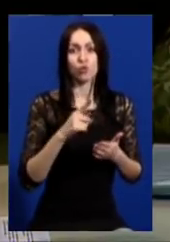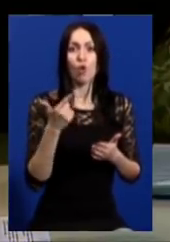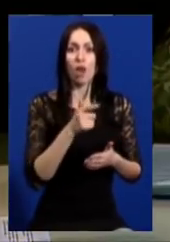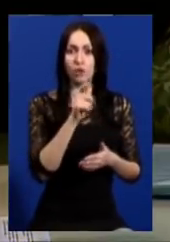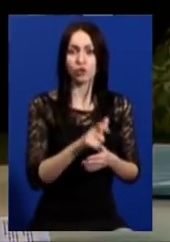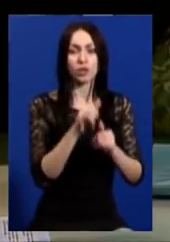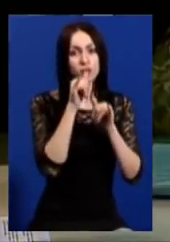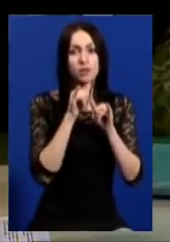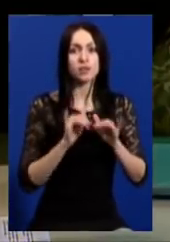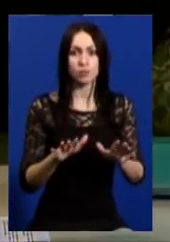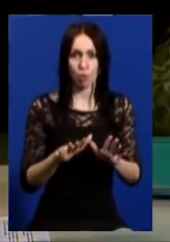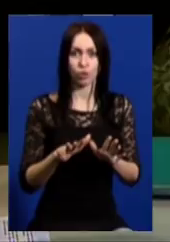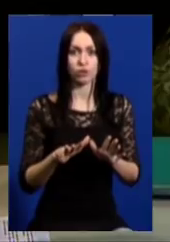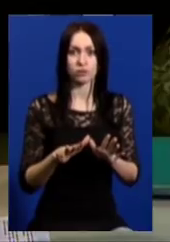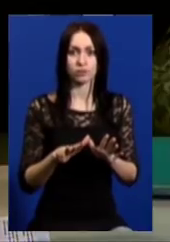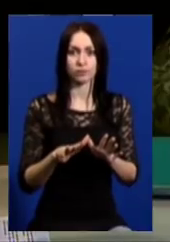не зміг